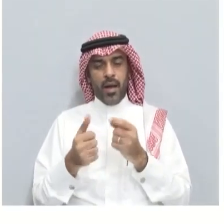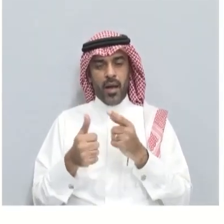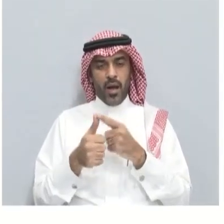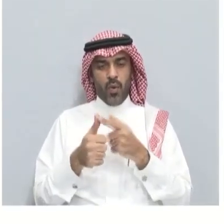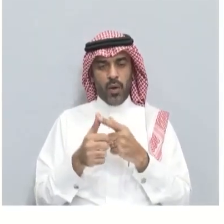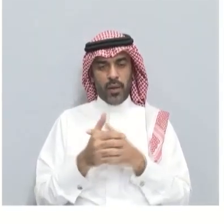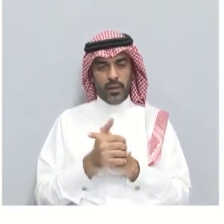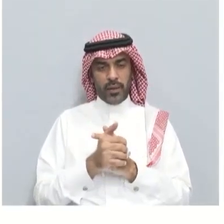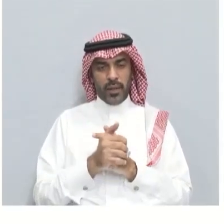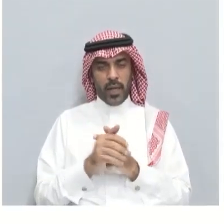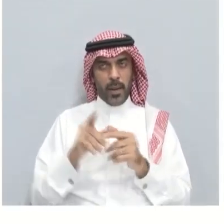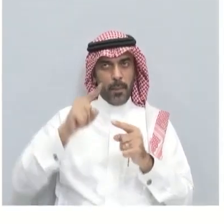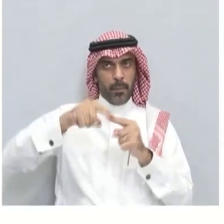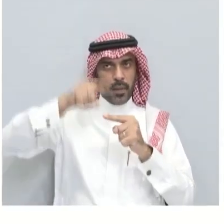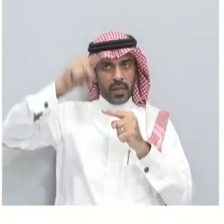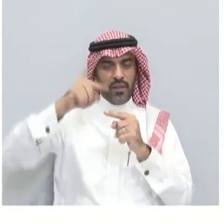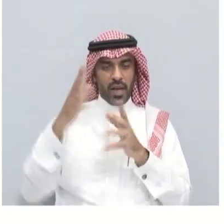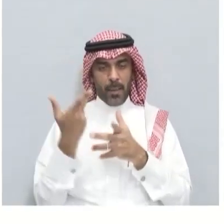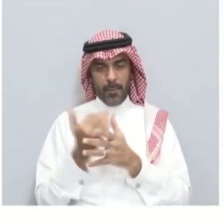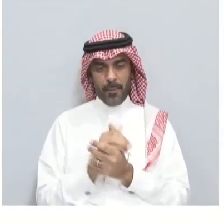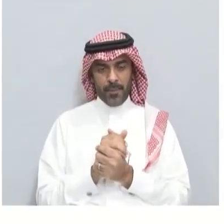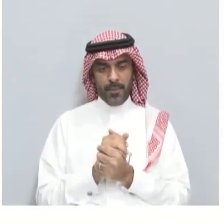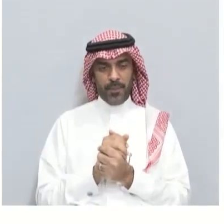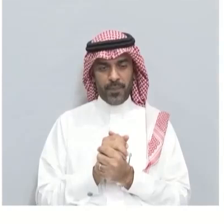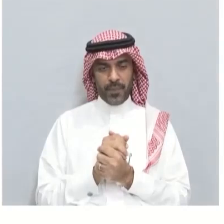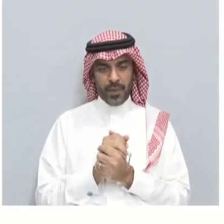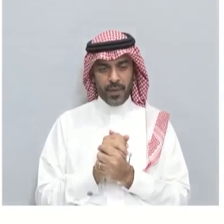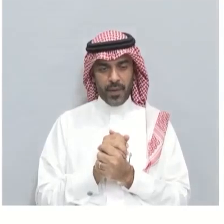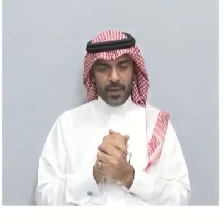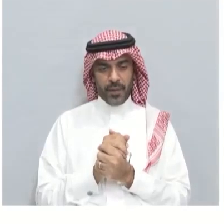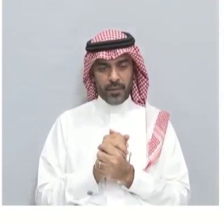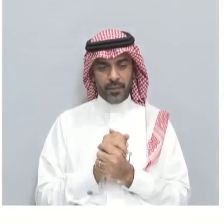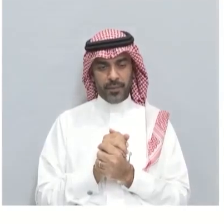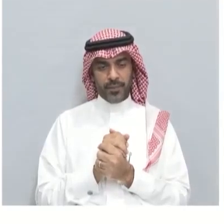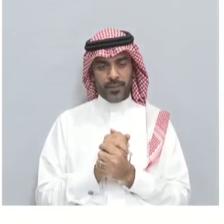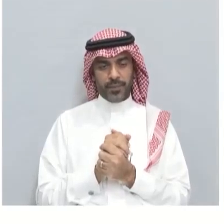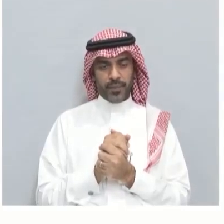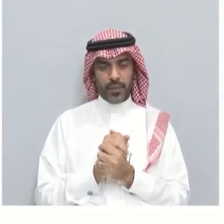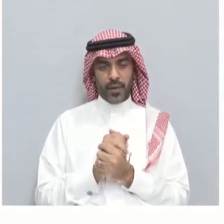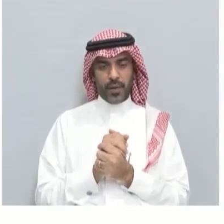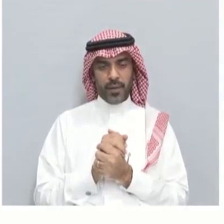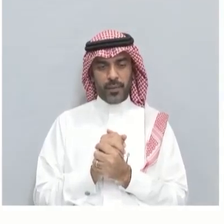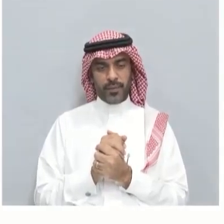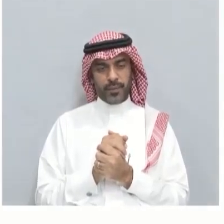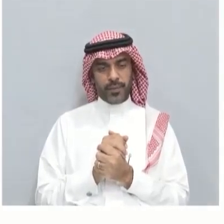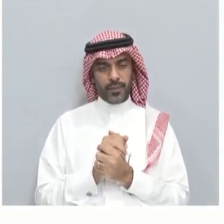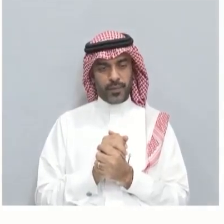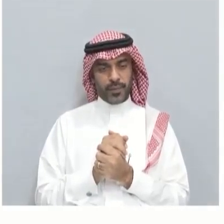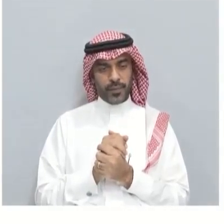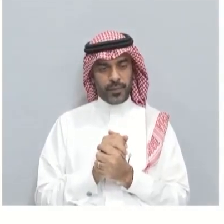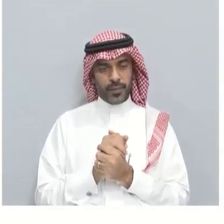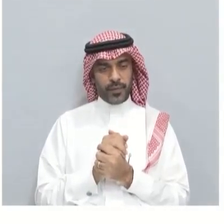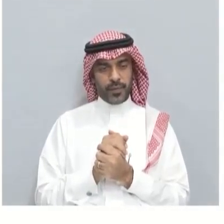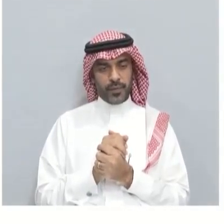هنا القيمه هذه الموجات الاوليه كم وصلت كم عن عند اي زمن عندنا هنا الزمن خمسه